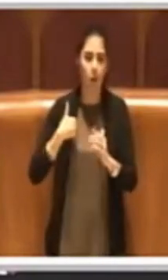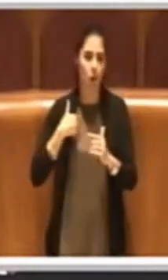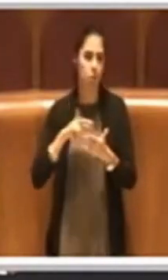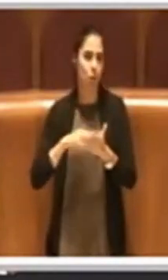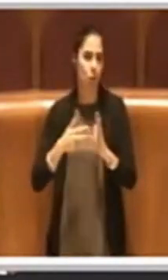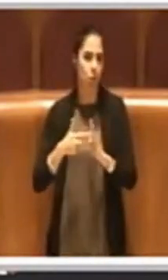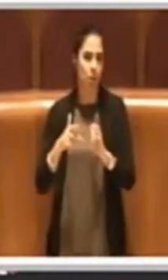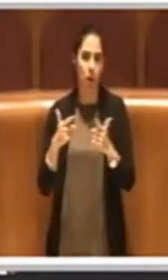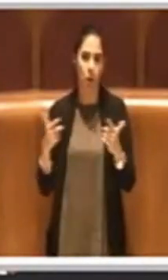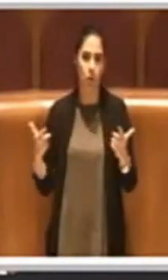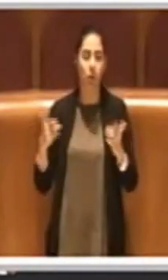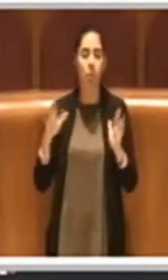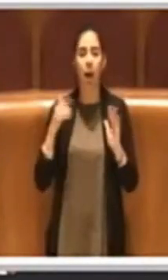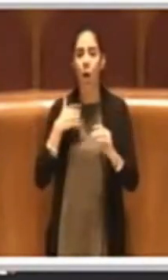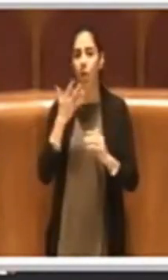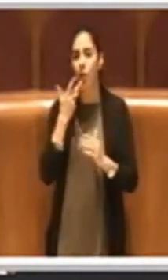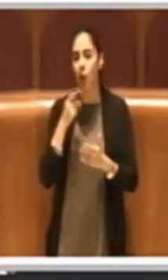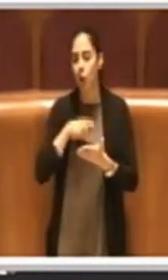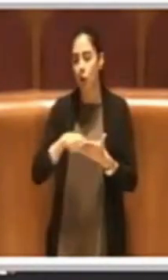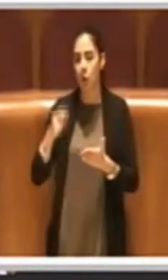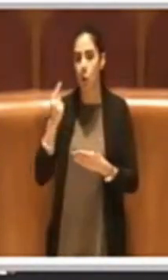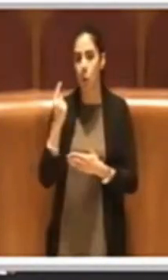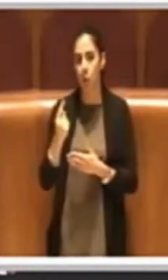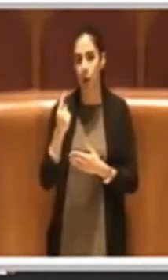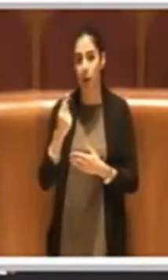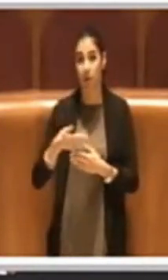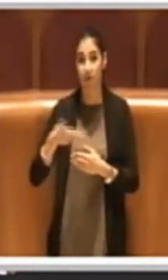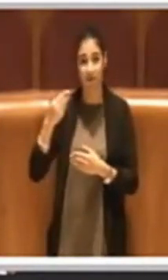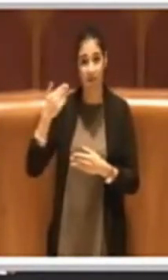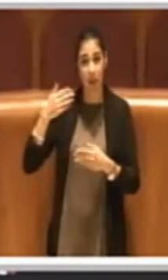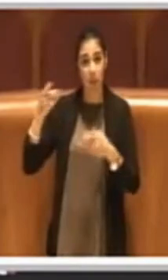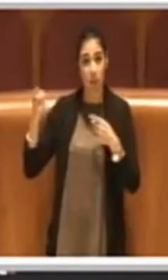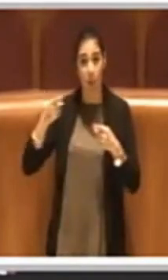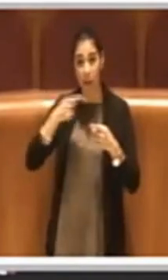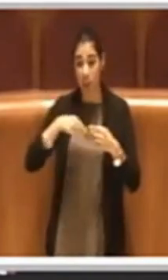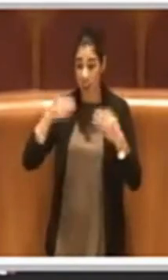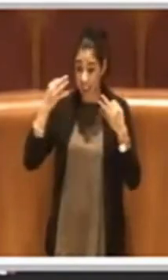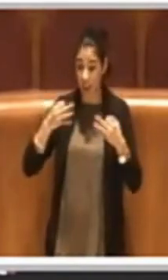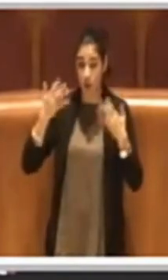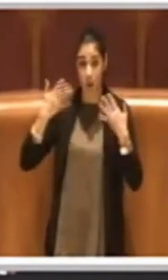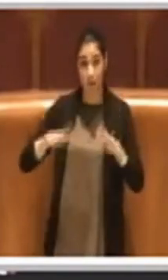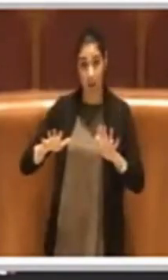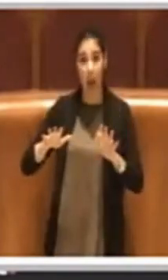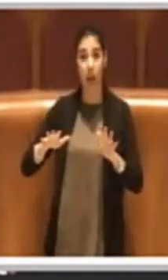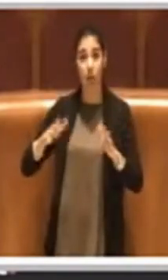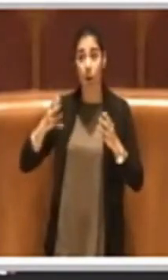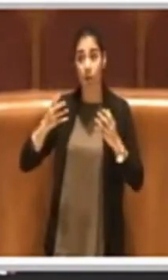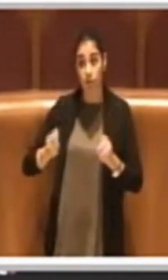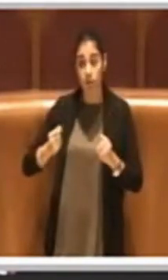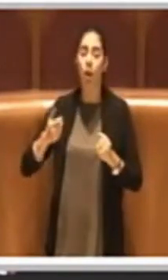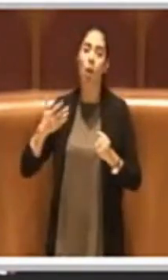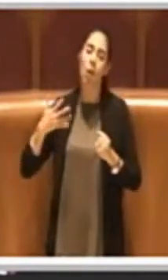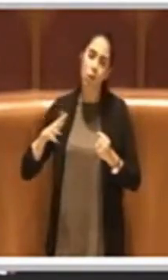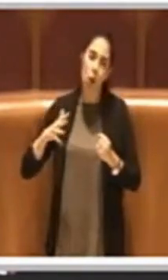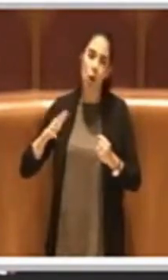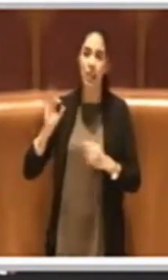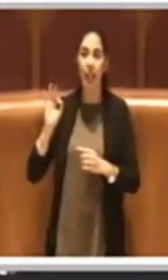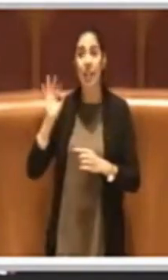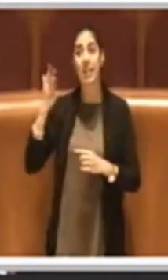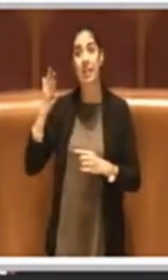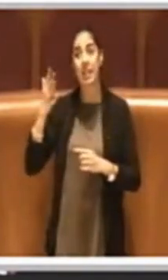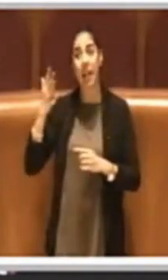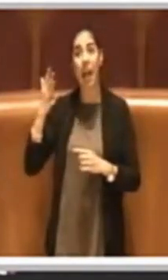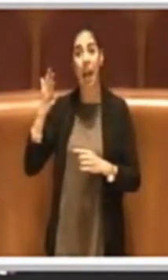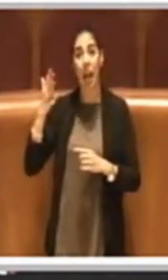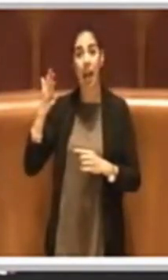questo aspetto in quel momento in cui abbiamo preso quella decisione è possibile che forse se avessimo dato con non